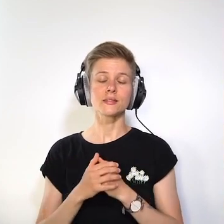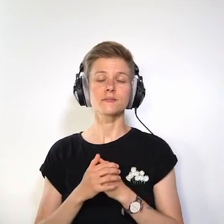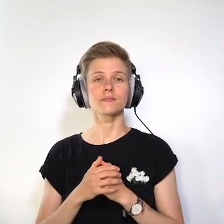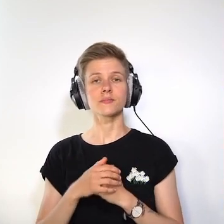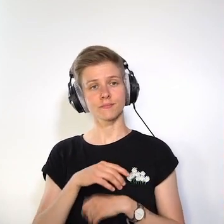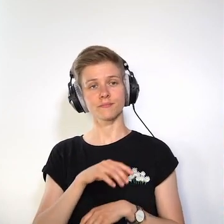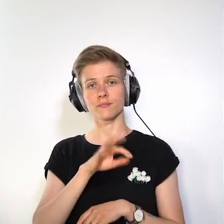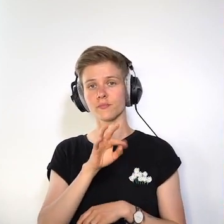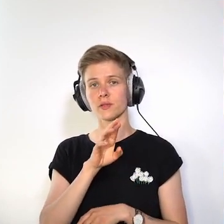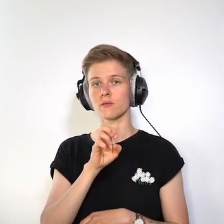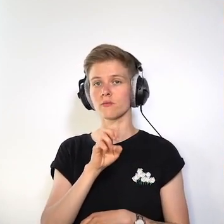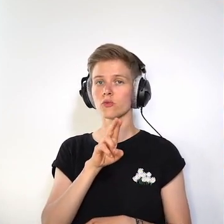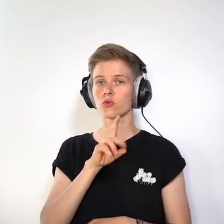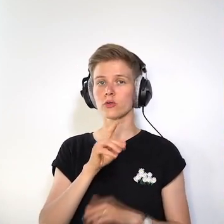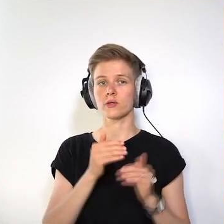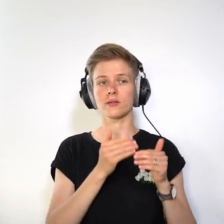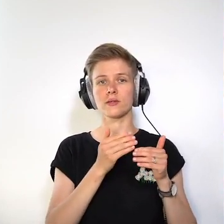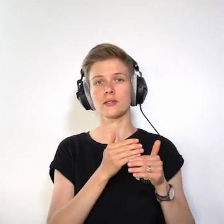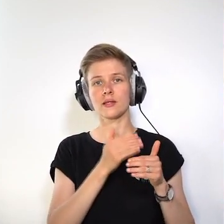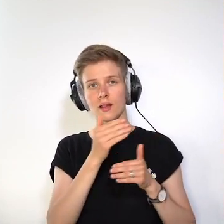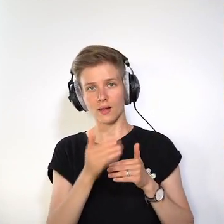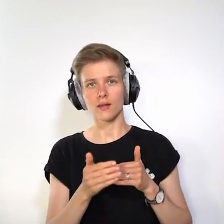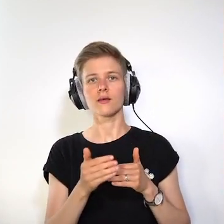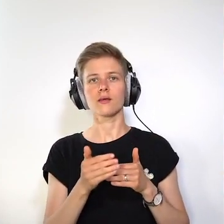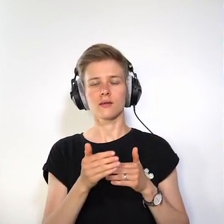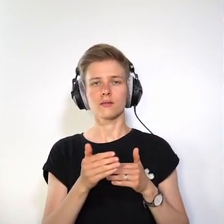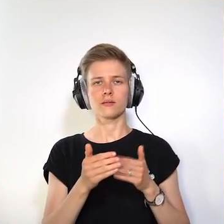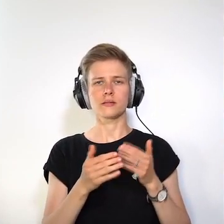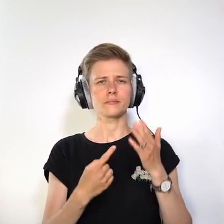hänen jälkeensä tapahtui todella